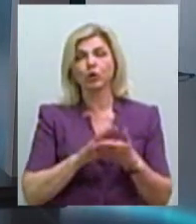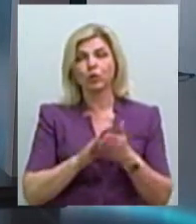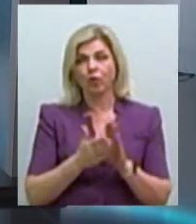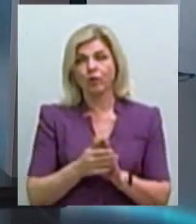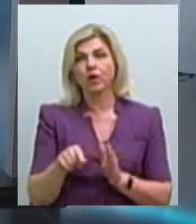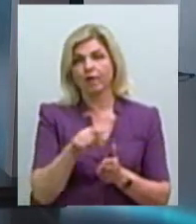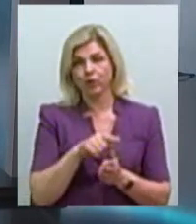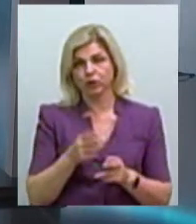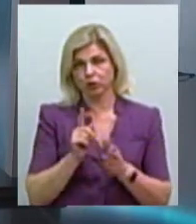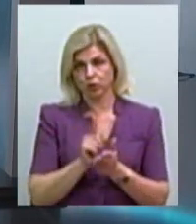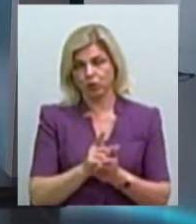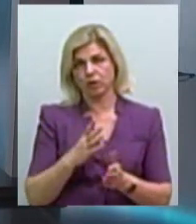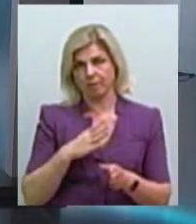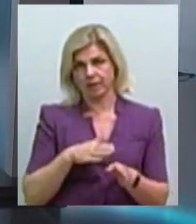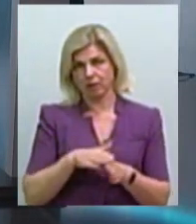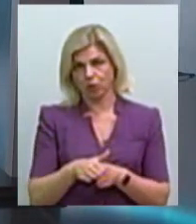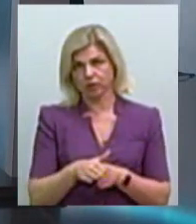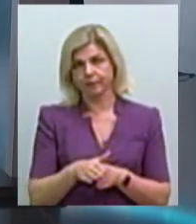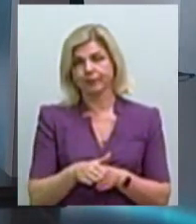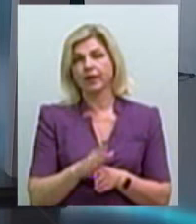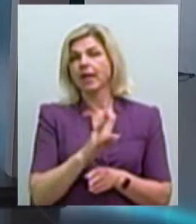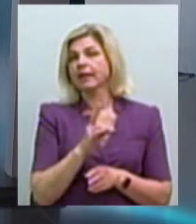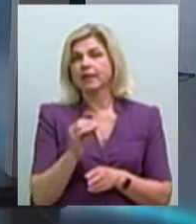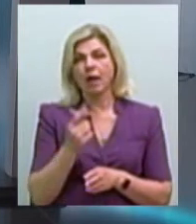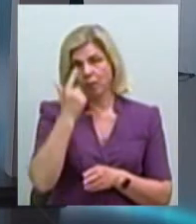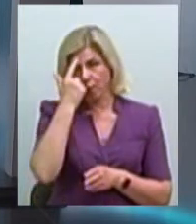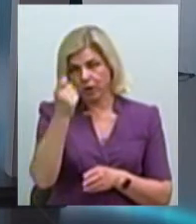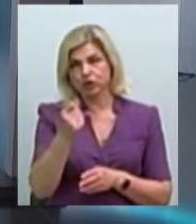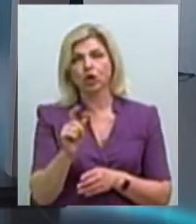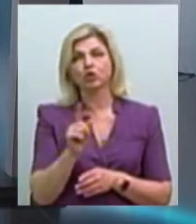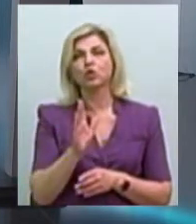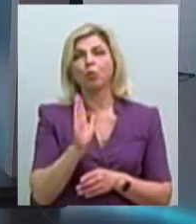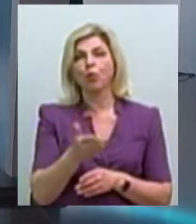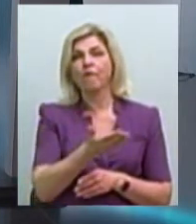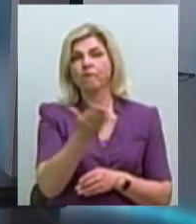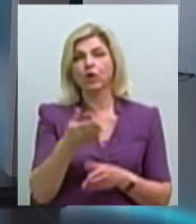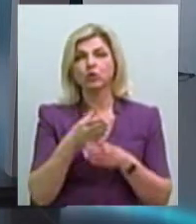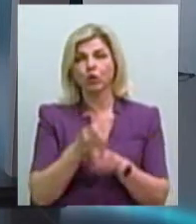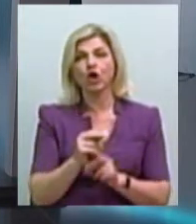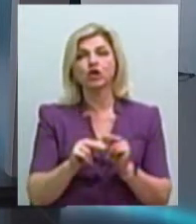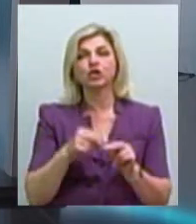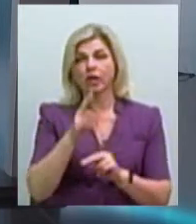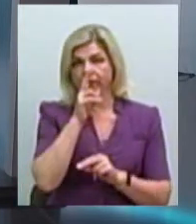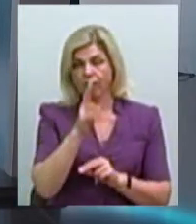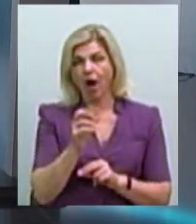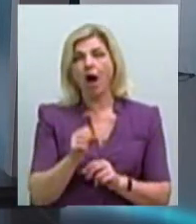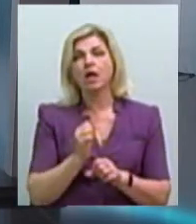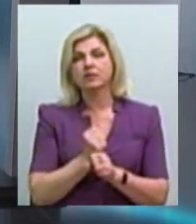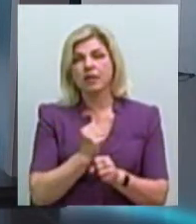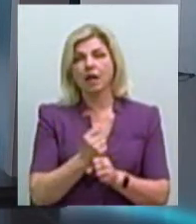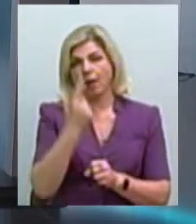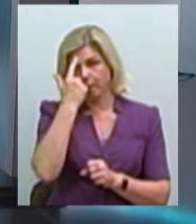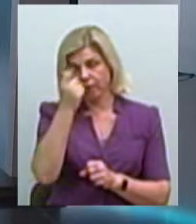при цій процедурі мають бути дотриманість. Тобто не попереджати, що ви будете скорочені через 2 місяці, а все ж таки провести